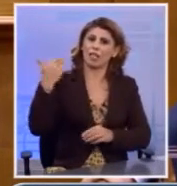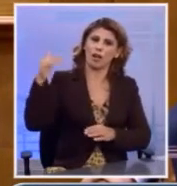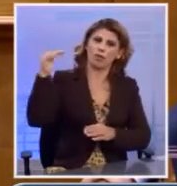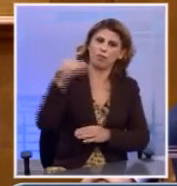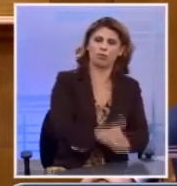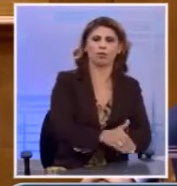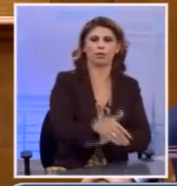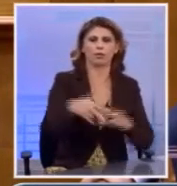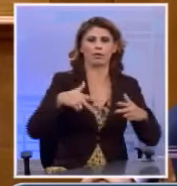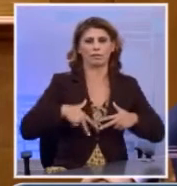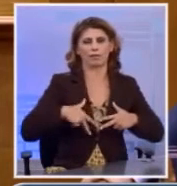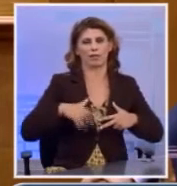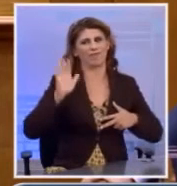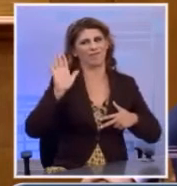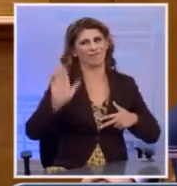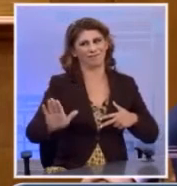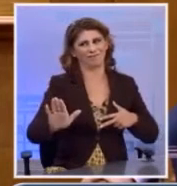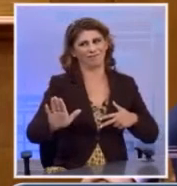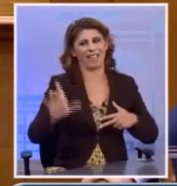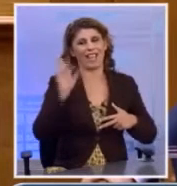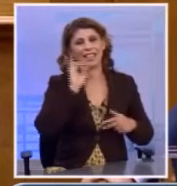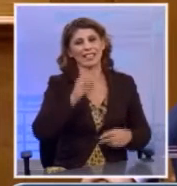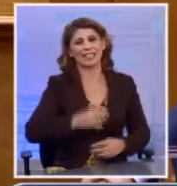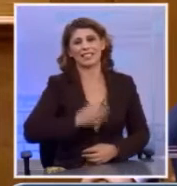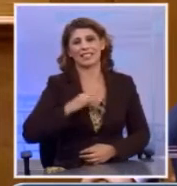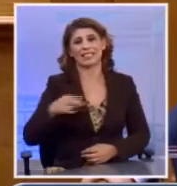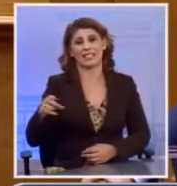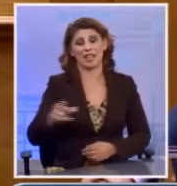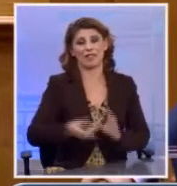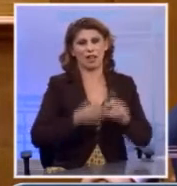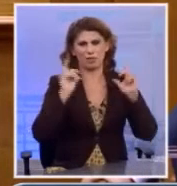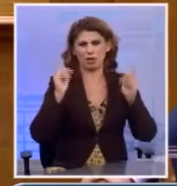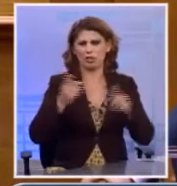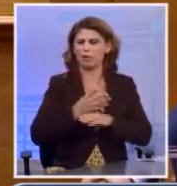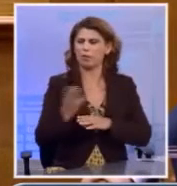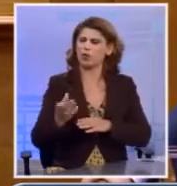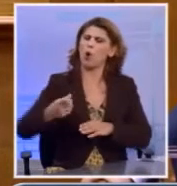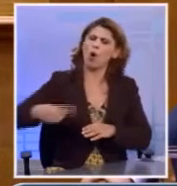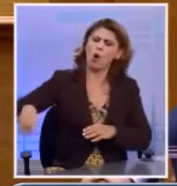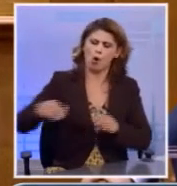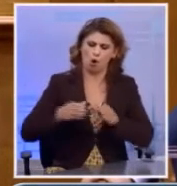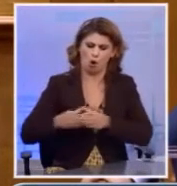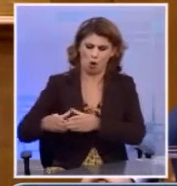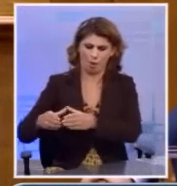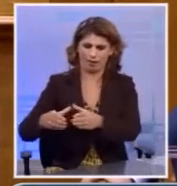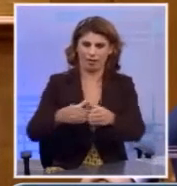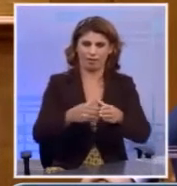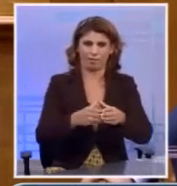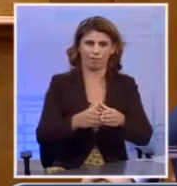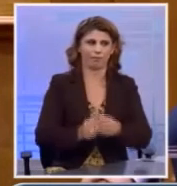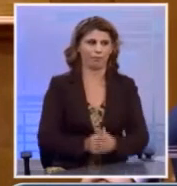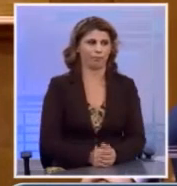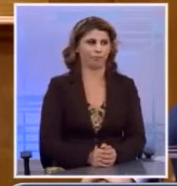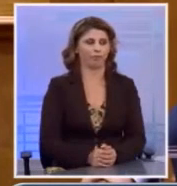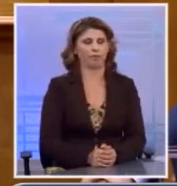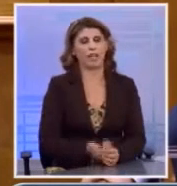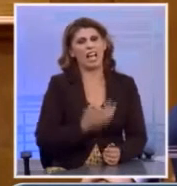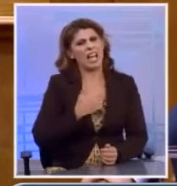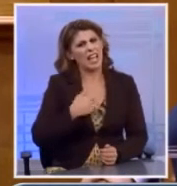Ακούστε κάτι, κυρίες και κύριοι συνάδελφοι της Νέας Δημοκρατίας, του ΠΑΣΟΚ, όλων των πτερήγων. Δεν